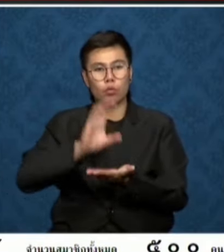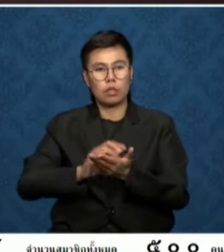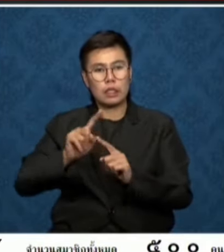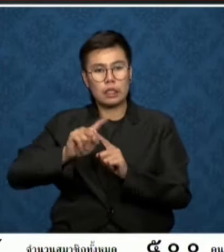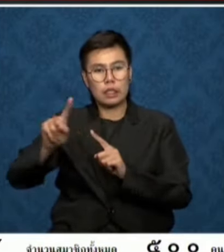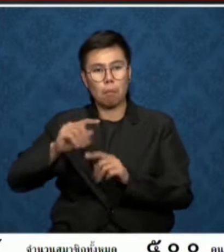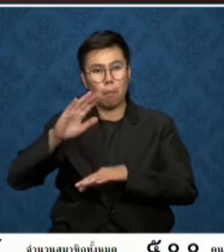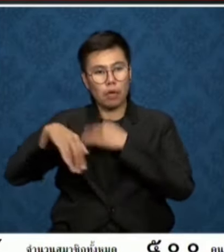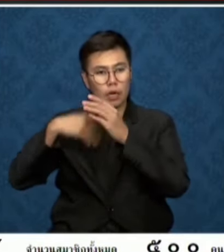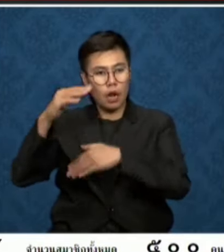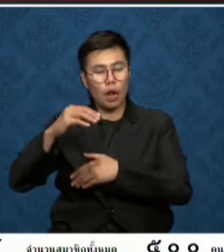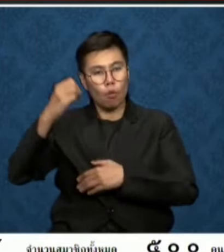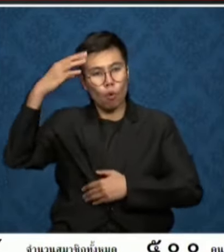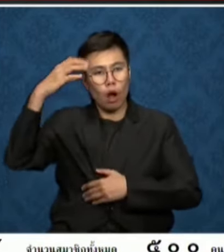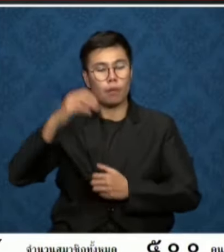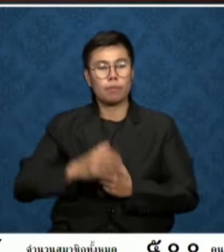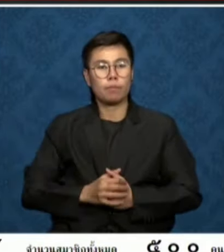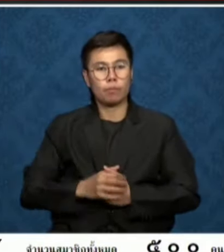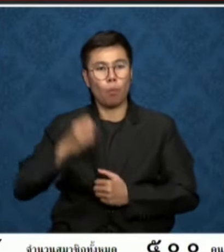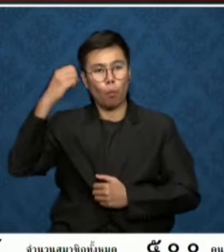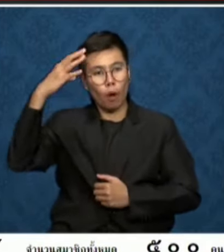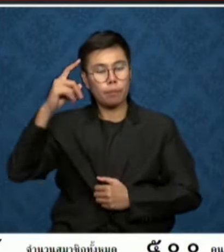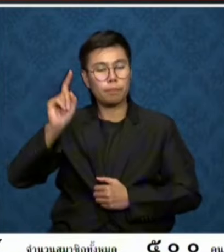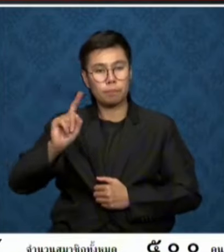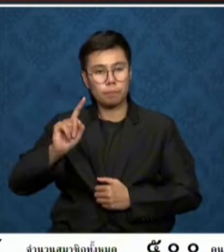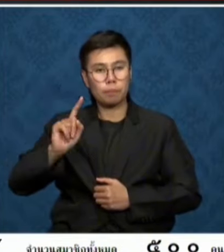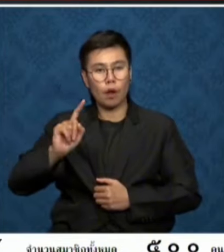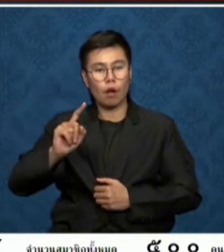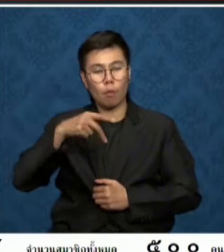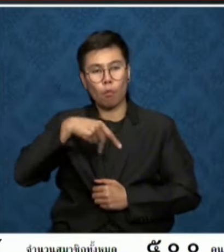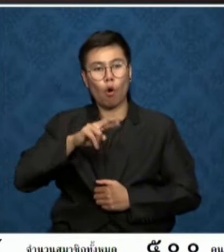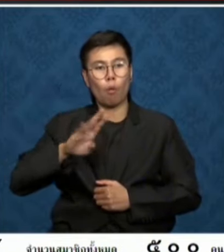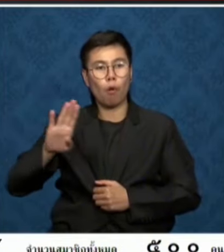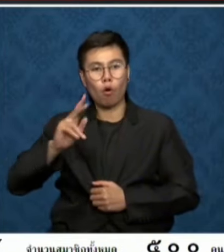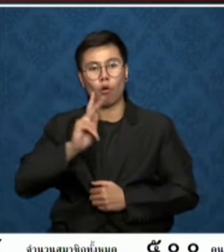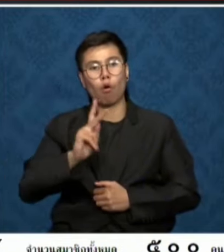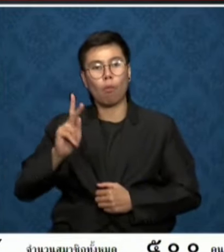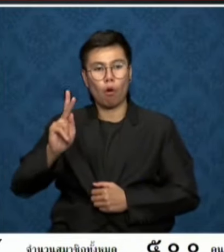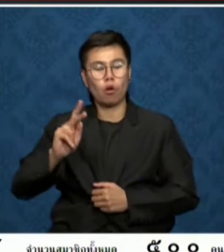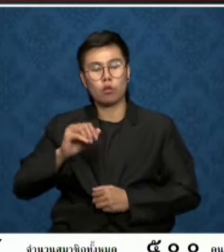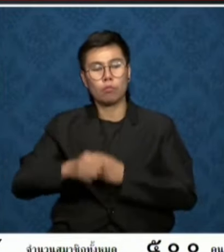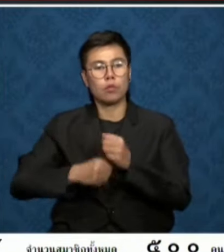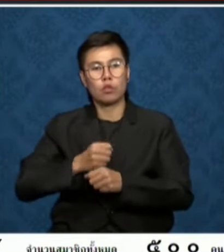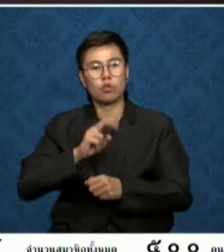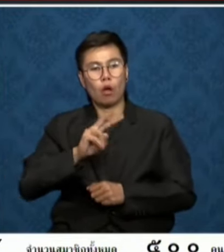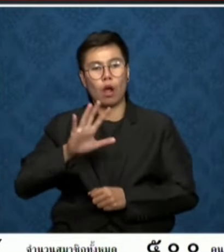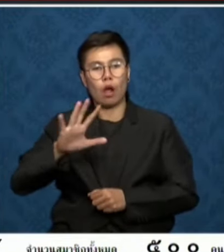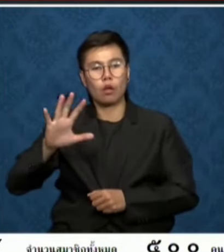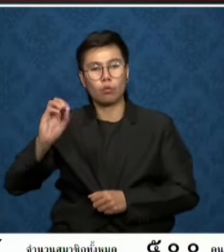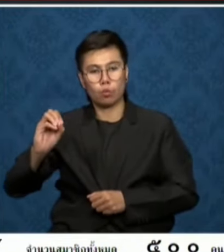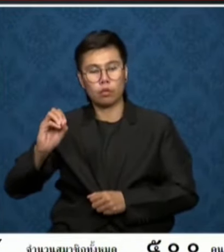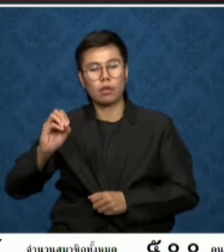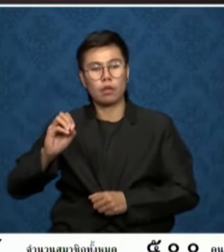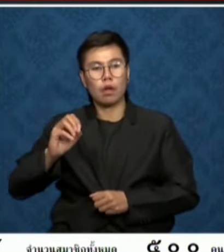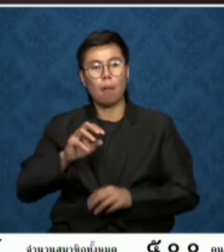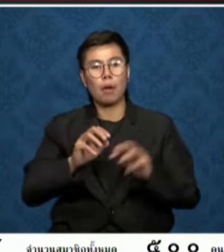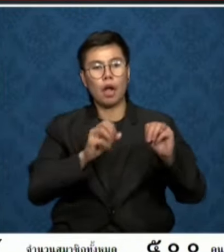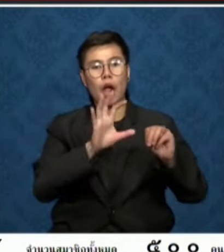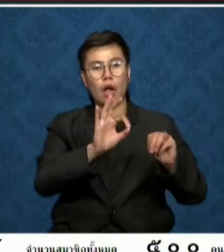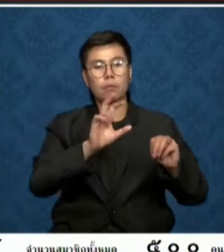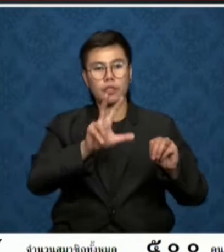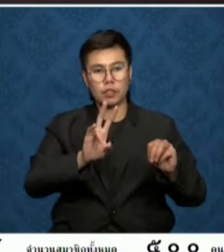องทุนพัฒนาไฟฟ้าครับซึ่งเกิดมาจากพ.ร.บ.กกพ.2550ครับเขียนไว้อย่างชัดเจนครับมาตราที่